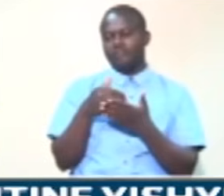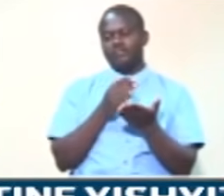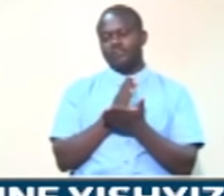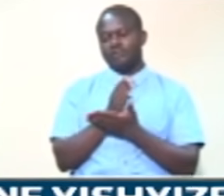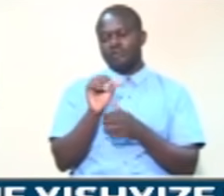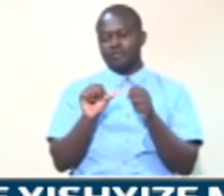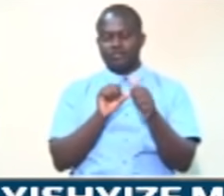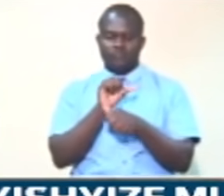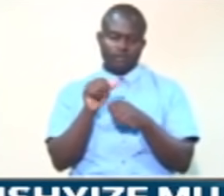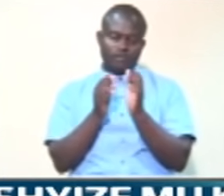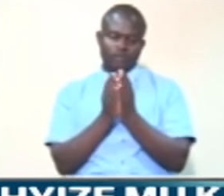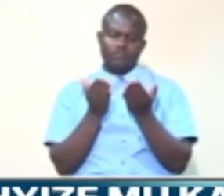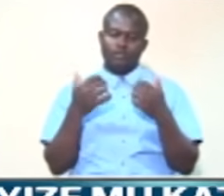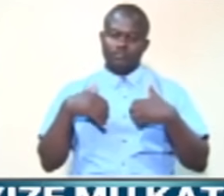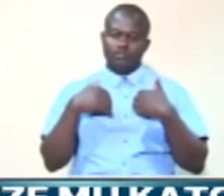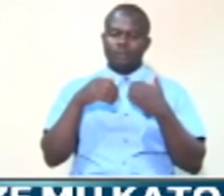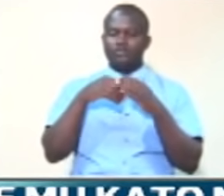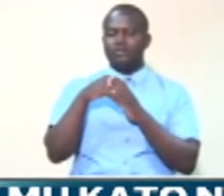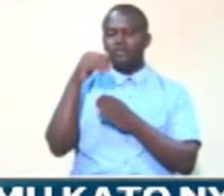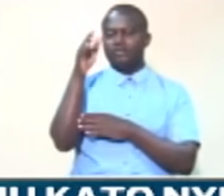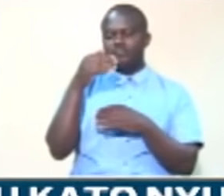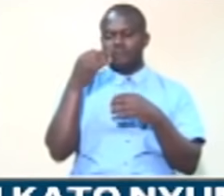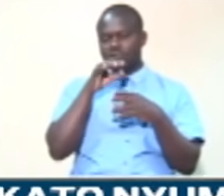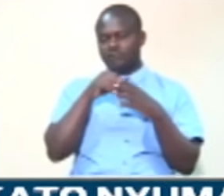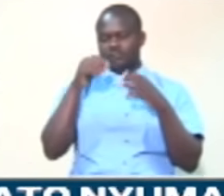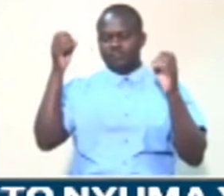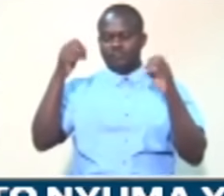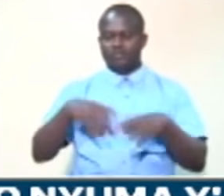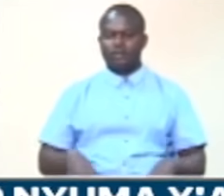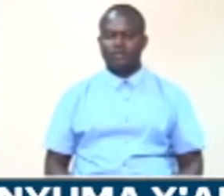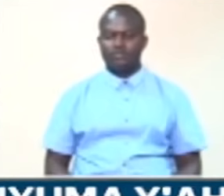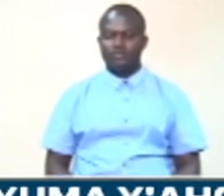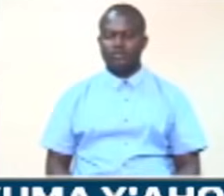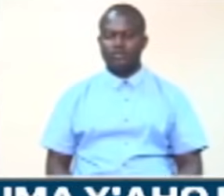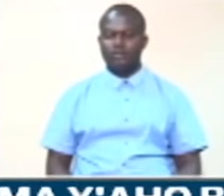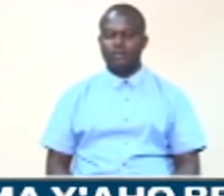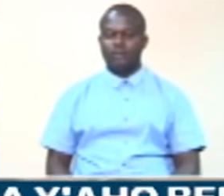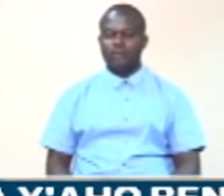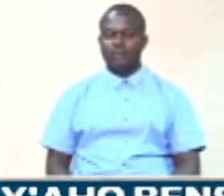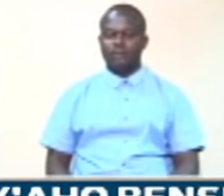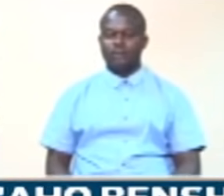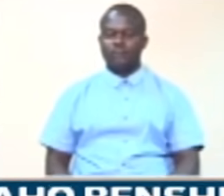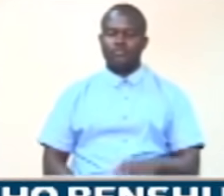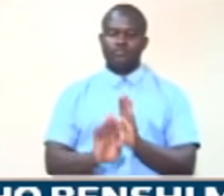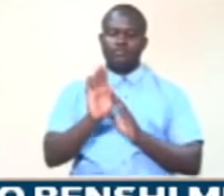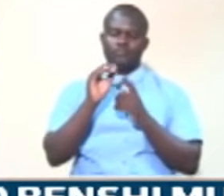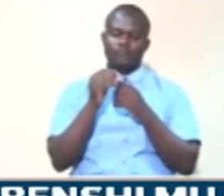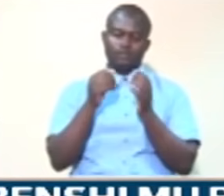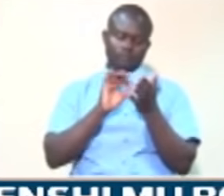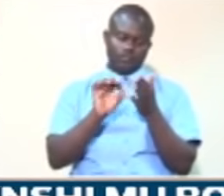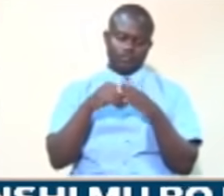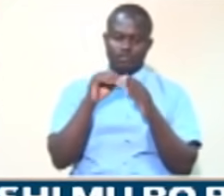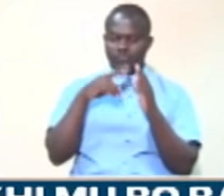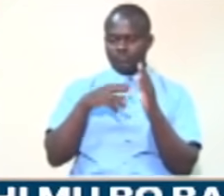ibijyanye n'ibitabo bishishikaje cyane ambasade y'u Faransa I Kigali. Qui compte pour nous à l'ambassade de France à Kigali. Guteza imbere umuco wo kwandika no